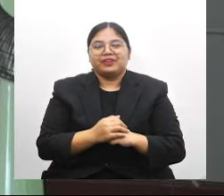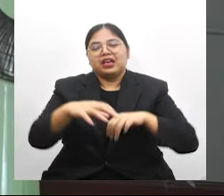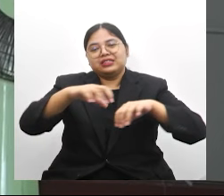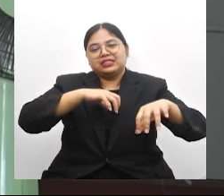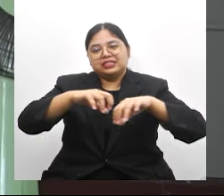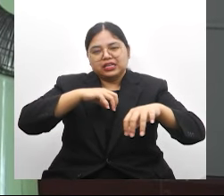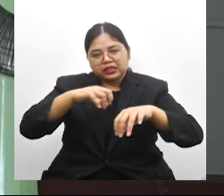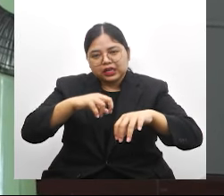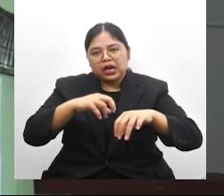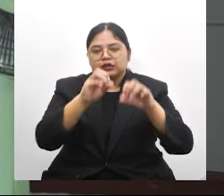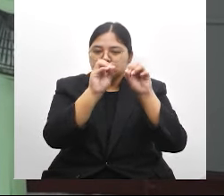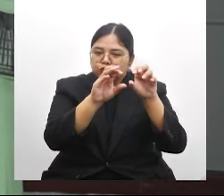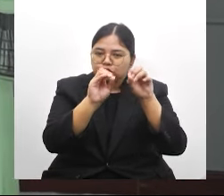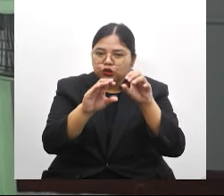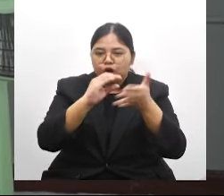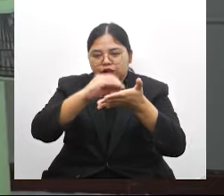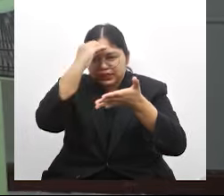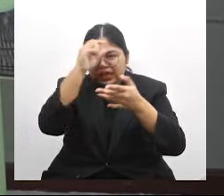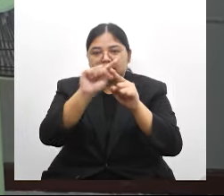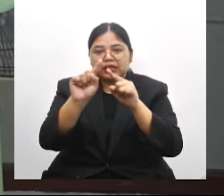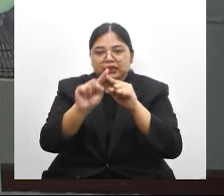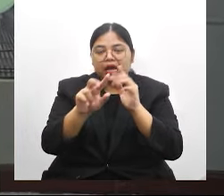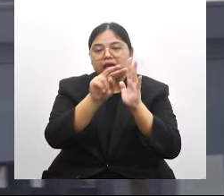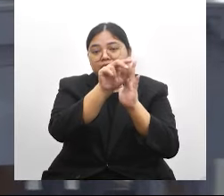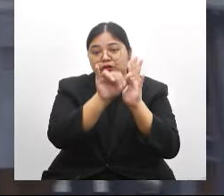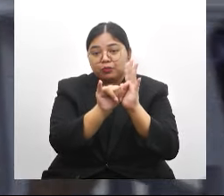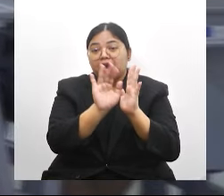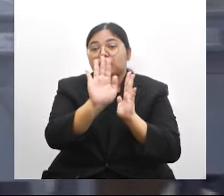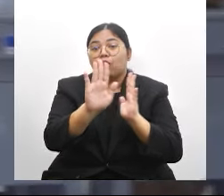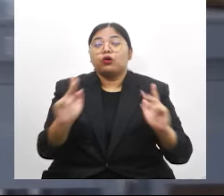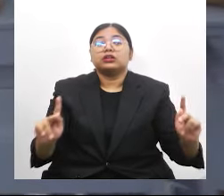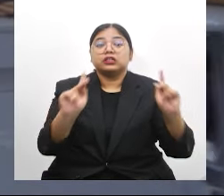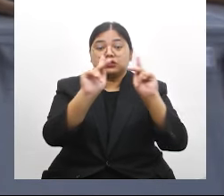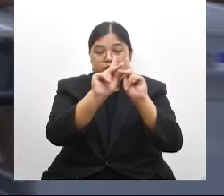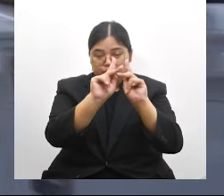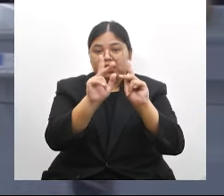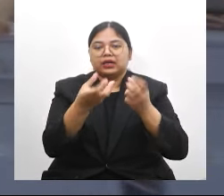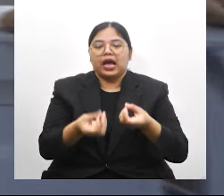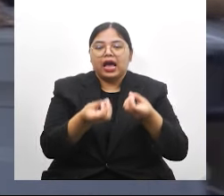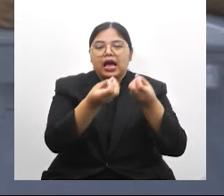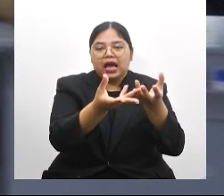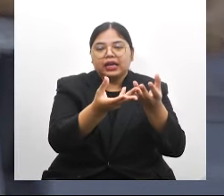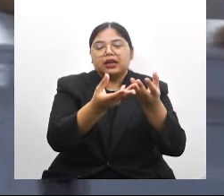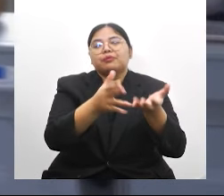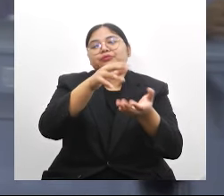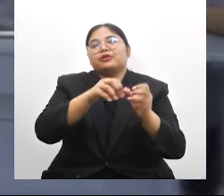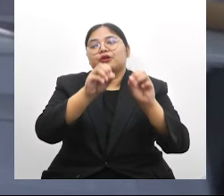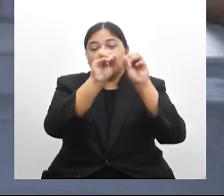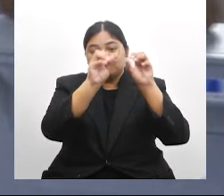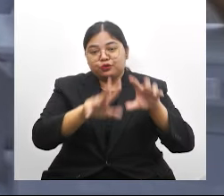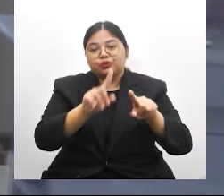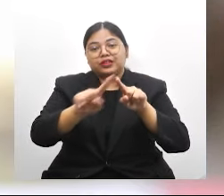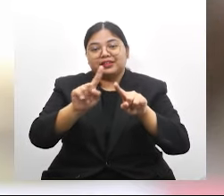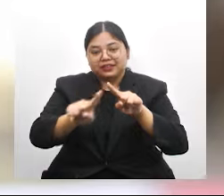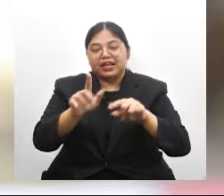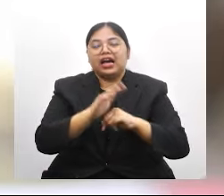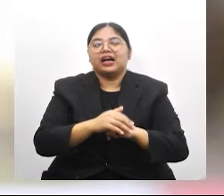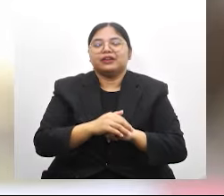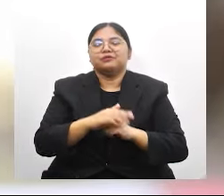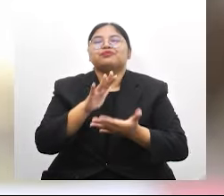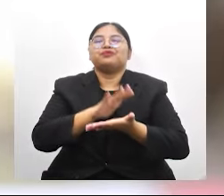การสอนนะคะก็คือเราก็นำนโยบายจากทางกระทรวงลงสู่คุณครูนะคะโรงเรียนรัชประภาวิทยาคมนะคะเราได้รับ